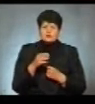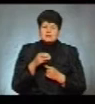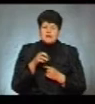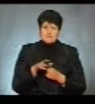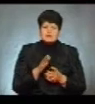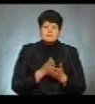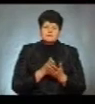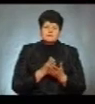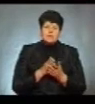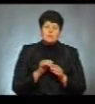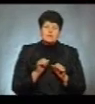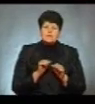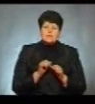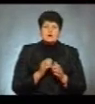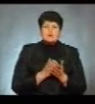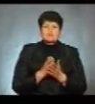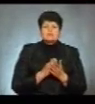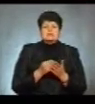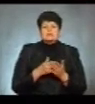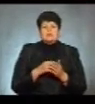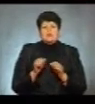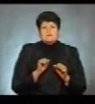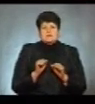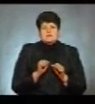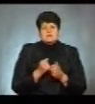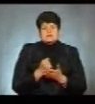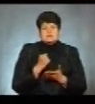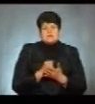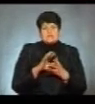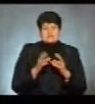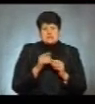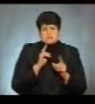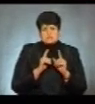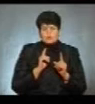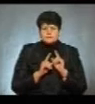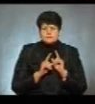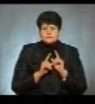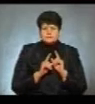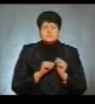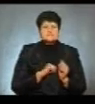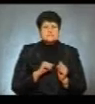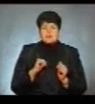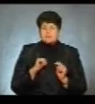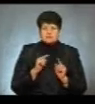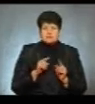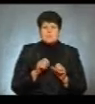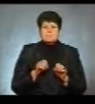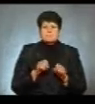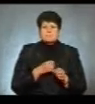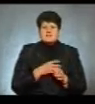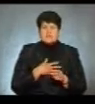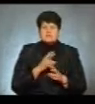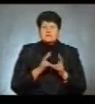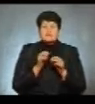послуги з управління, ну, на ціну на послугу з управління затверджується виключно через загальні збори. Самостійно приватне підприємство не